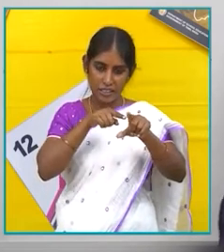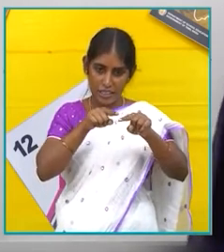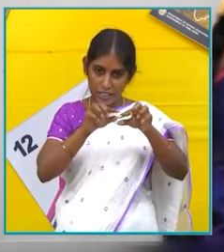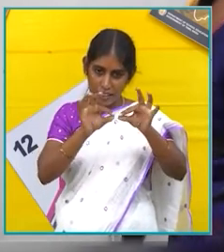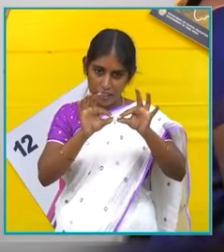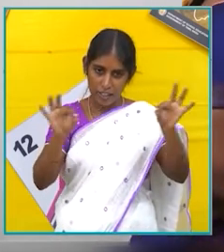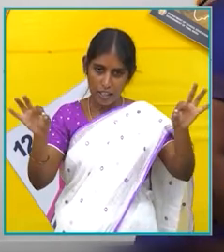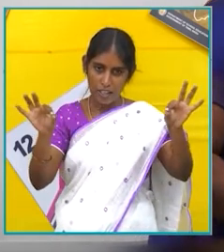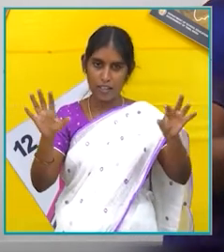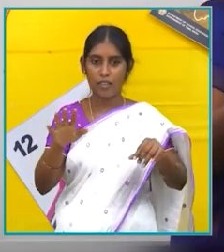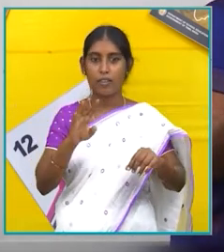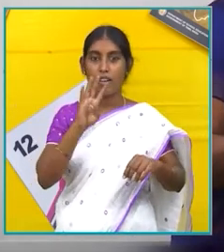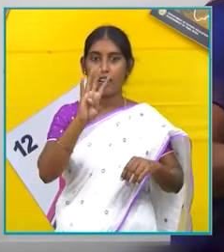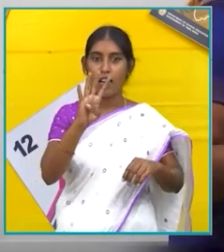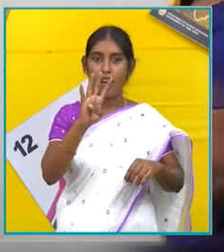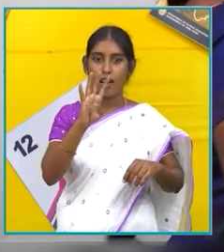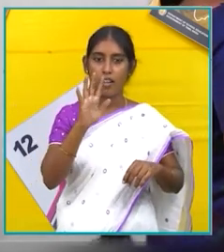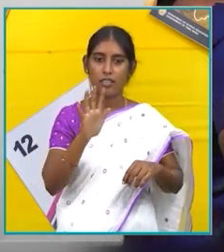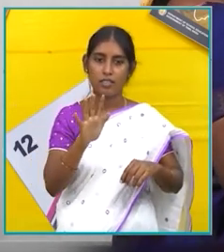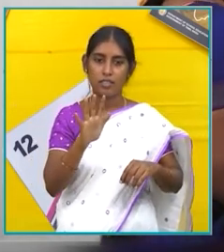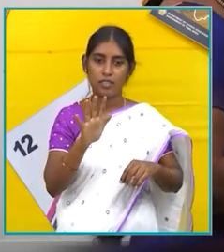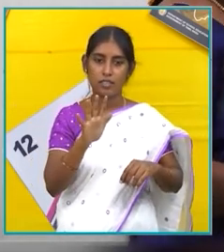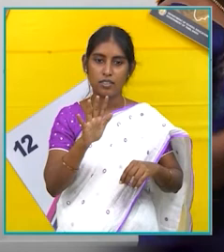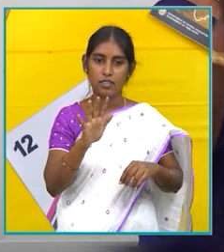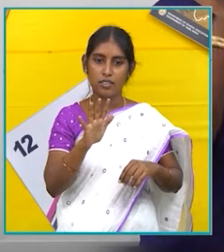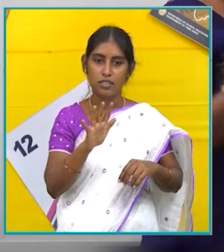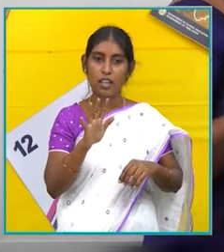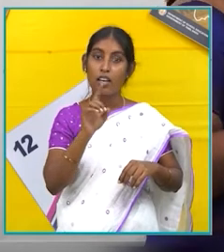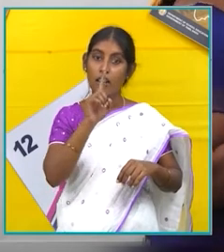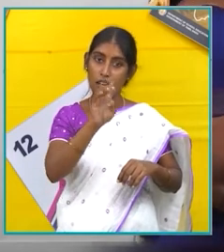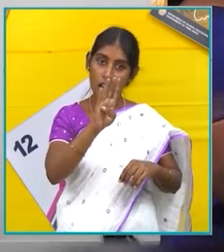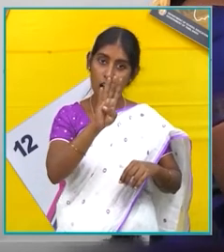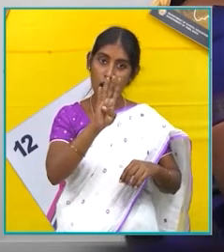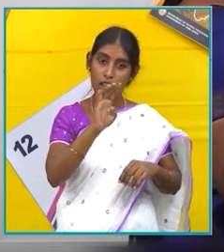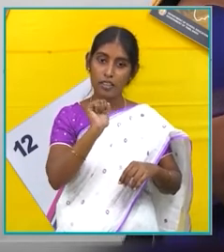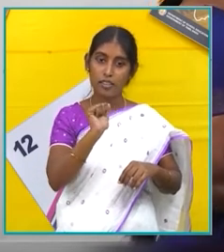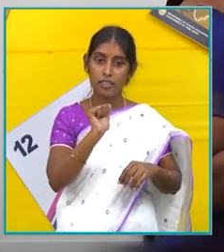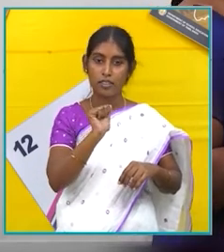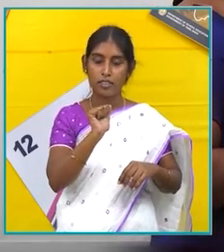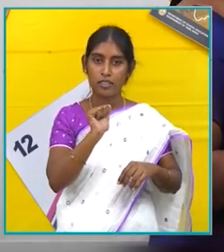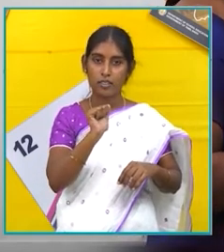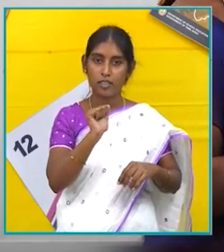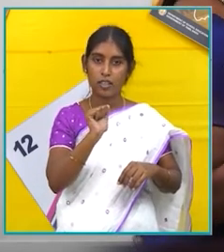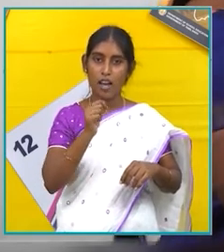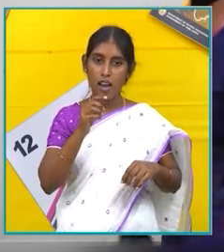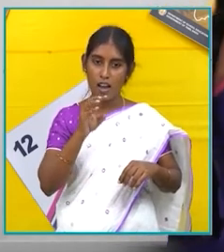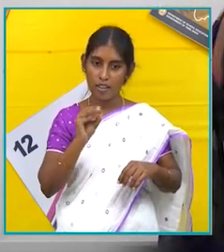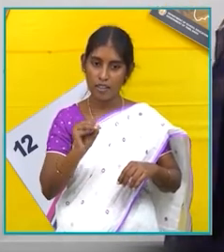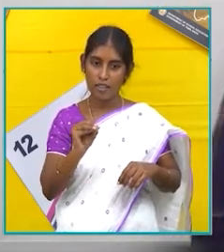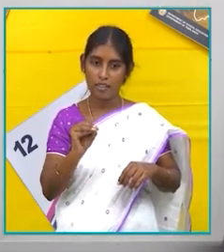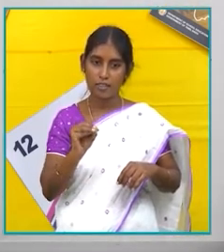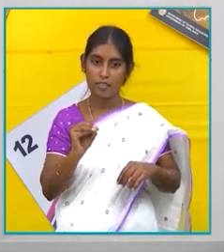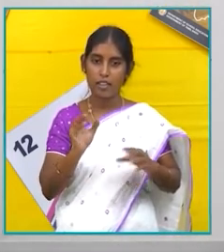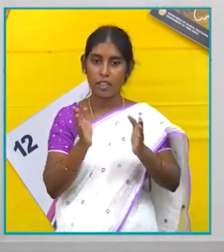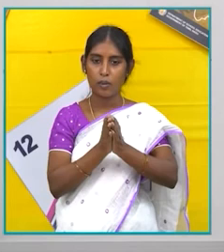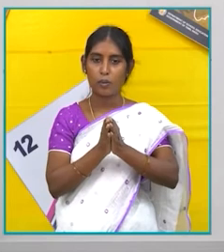இருக்கோ, அதாவது அந்த 4 5 கூட்டக்கூடாது, அந்த 4ங்கிற இடத்துல என்ன கோண அளவு இருக்கோ, 5ங்கிற இடத்துல என்ன கோண அளவு இருக்கோ, அந்த